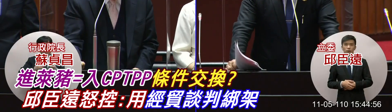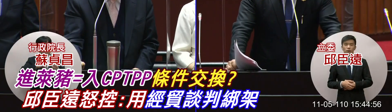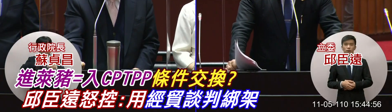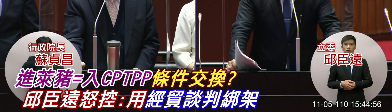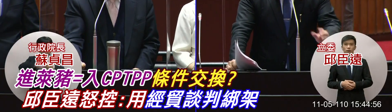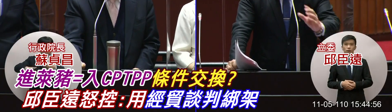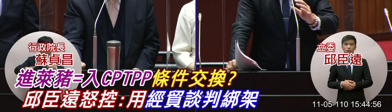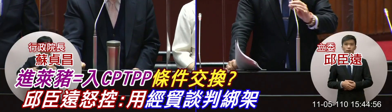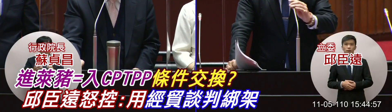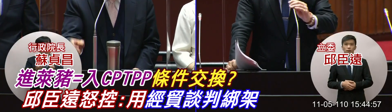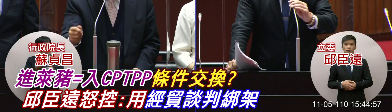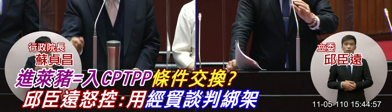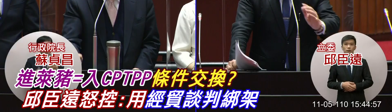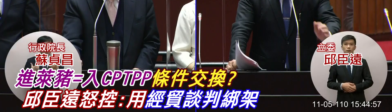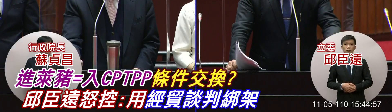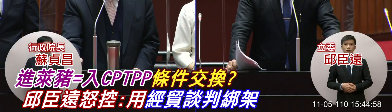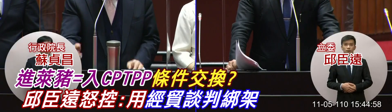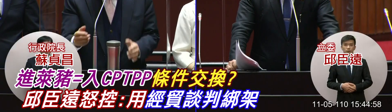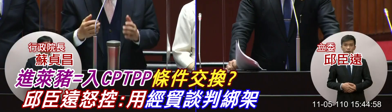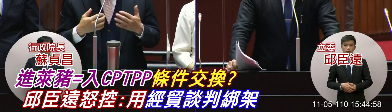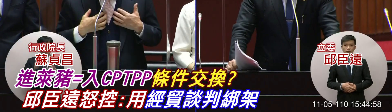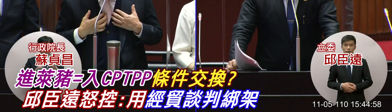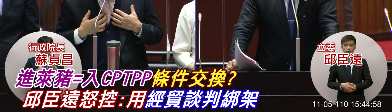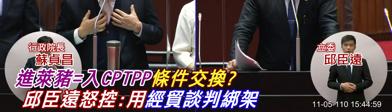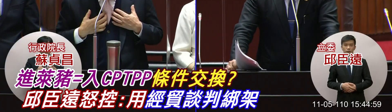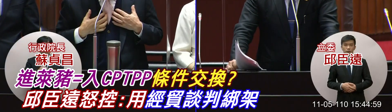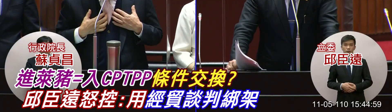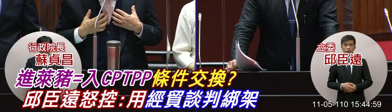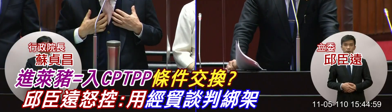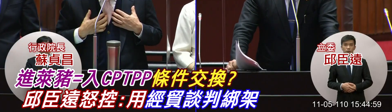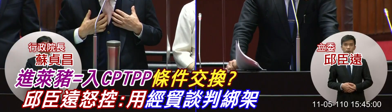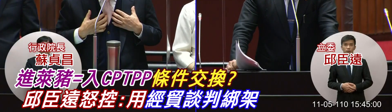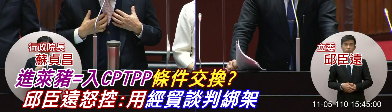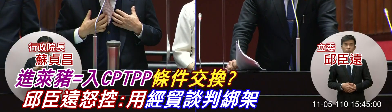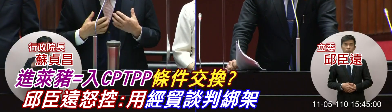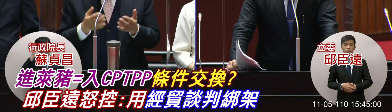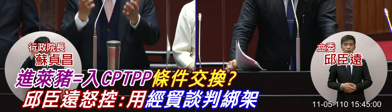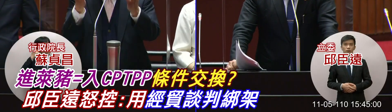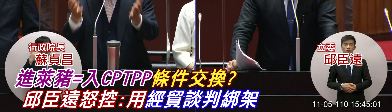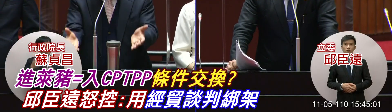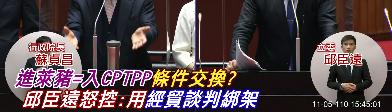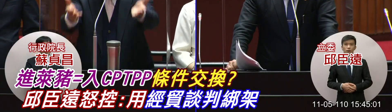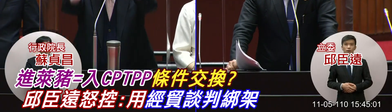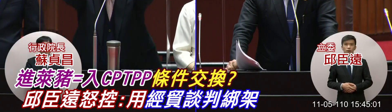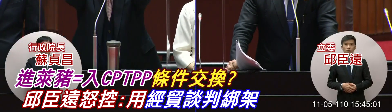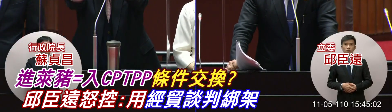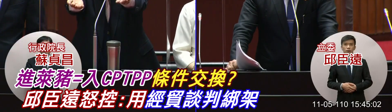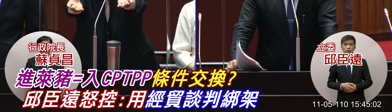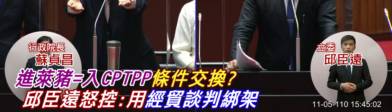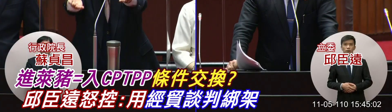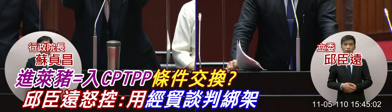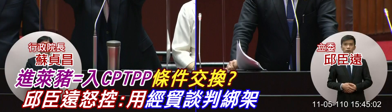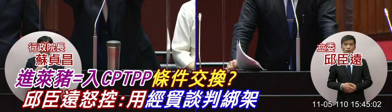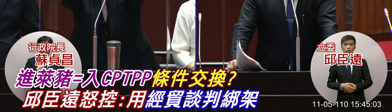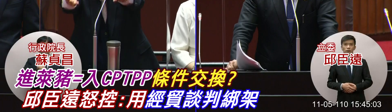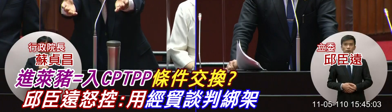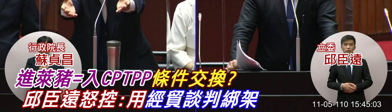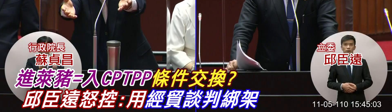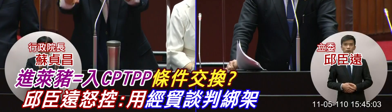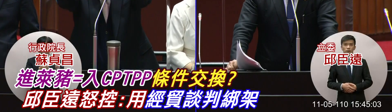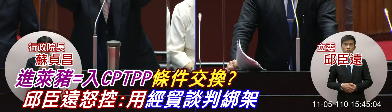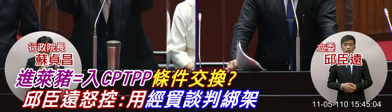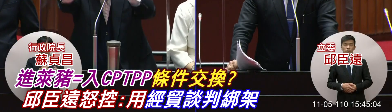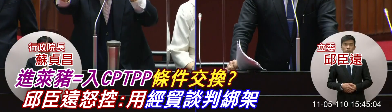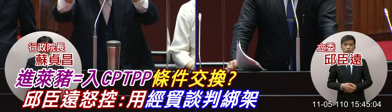前提。而第三个是，我们想想看。我们对于整